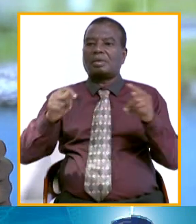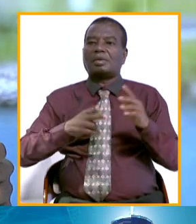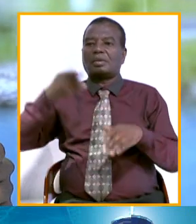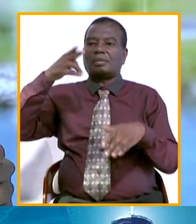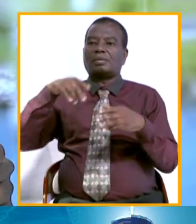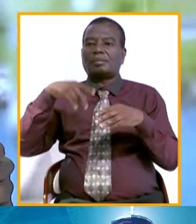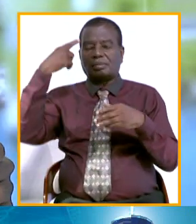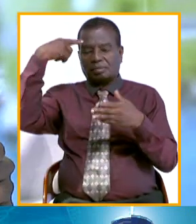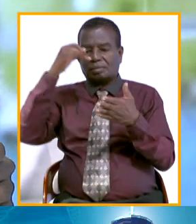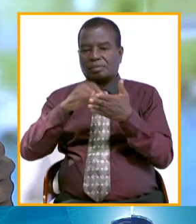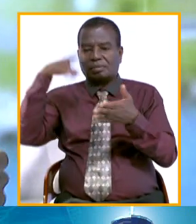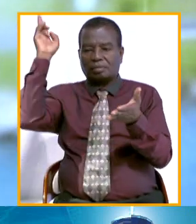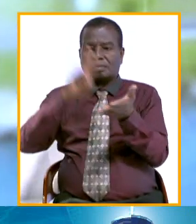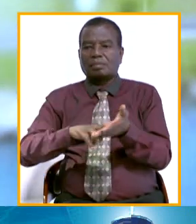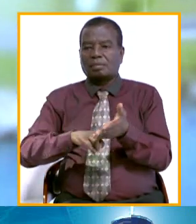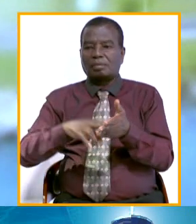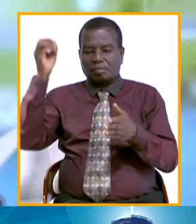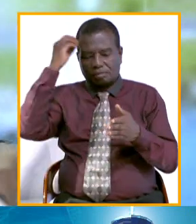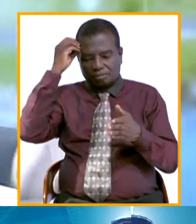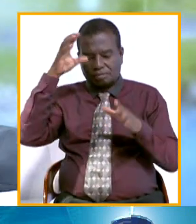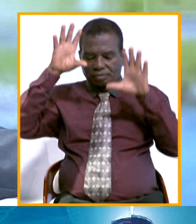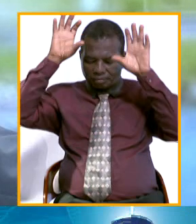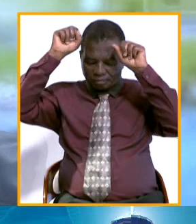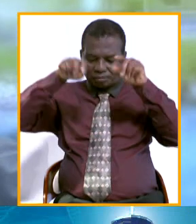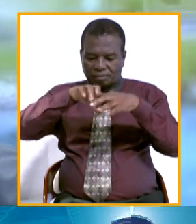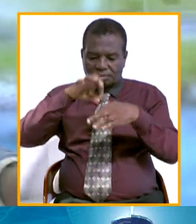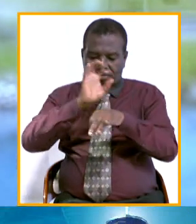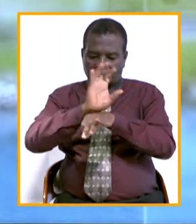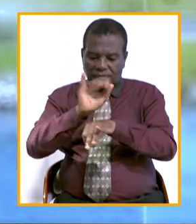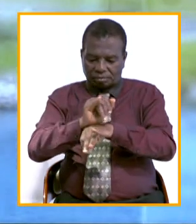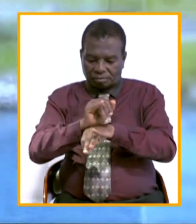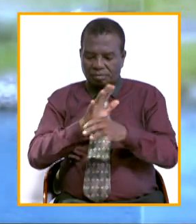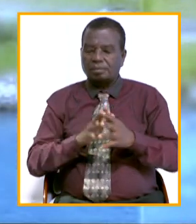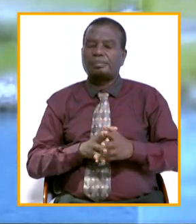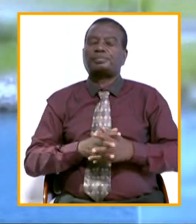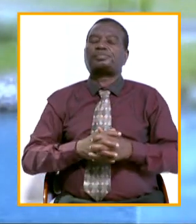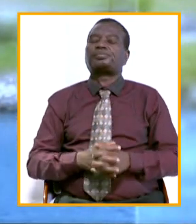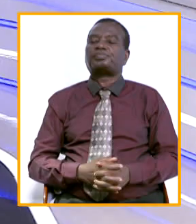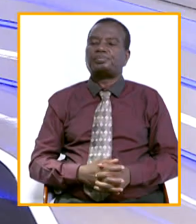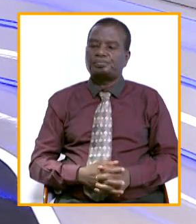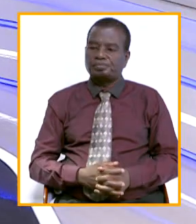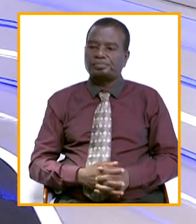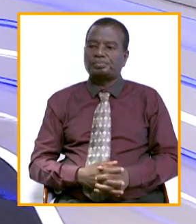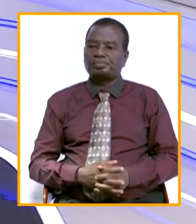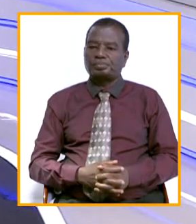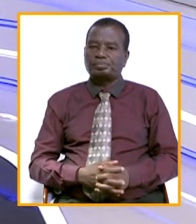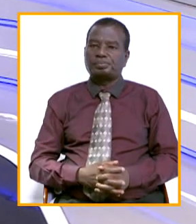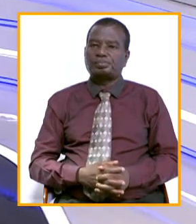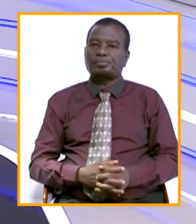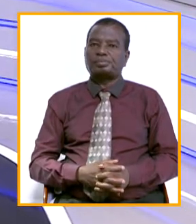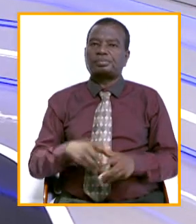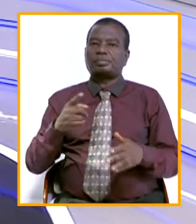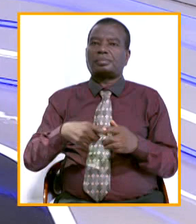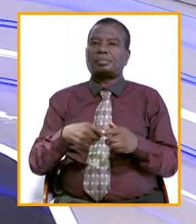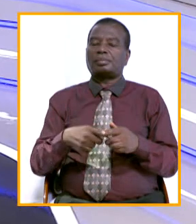haute considération, signé Alassane Ouattara, président de la République de Côte d'Ivoire. À